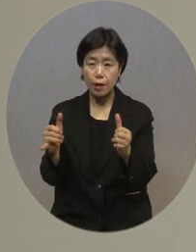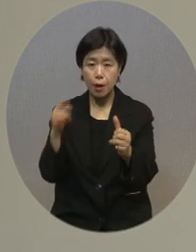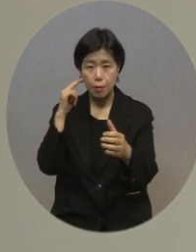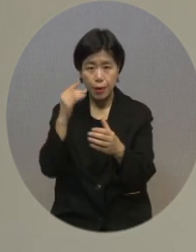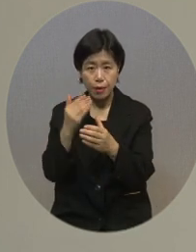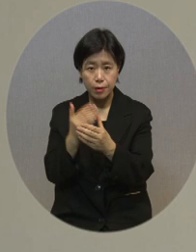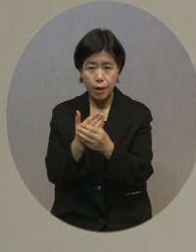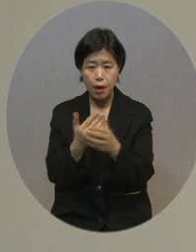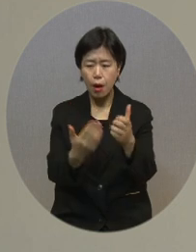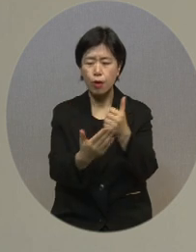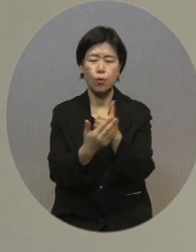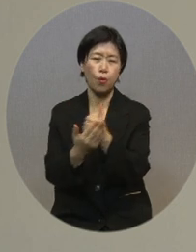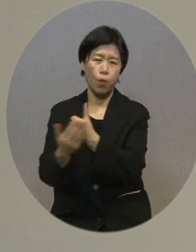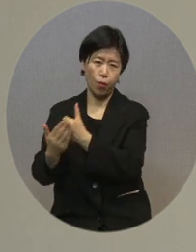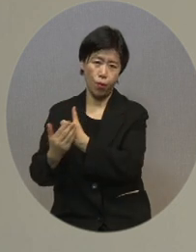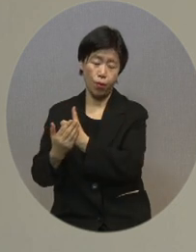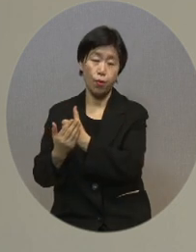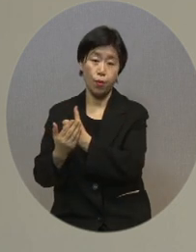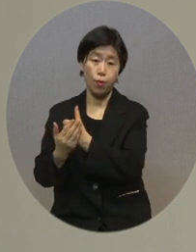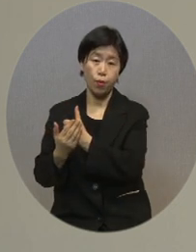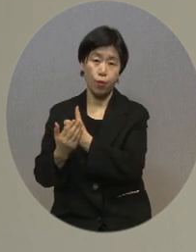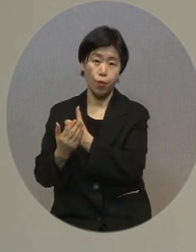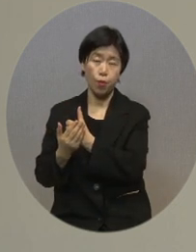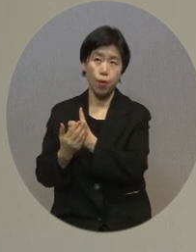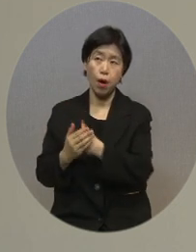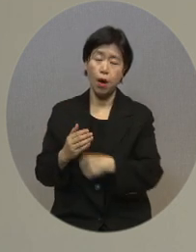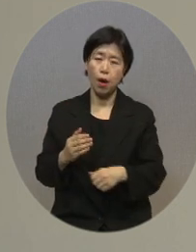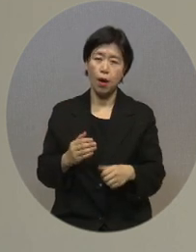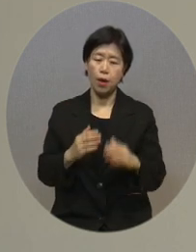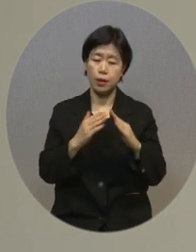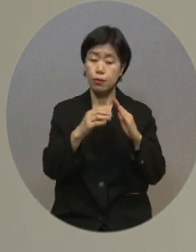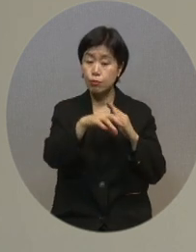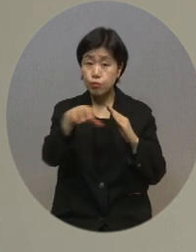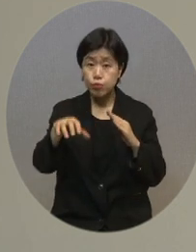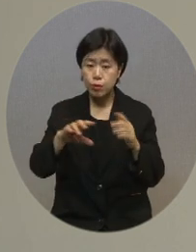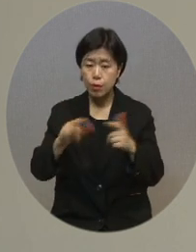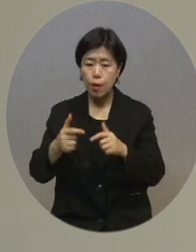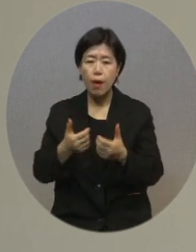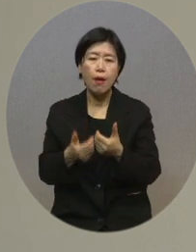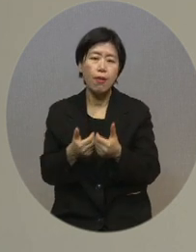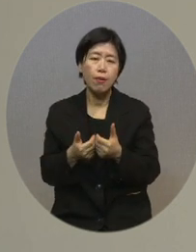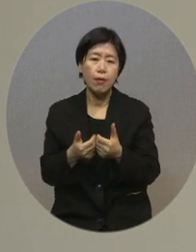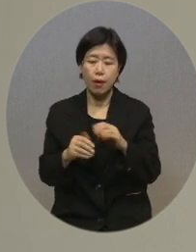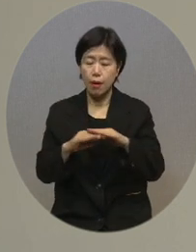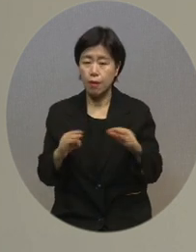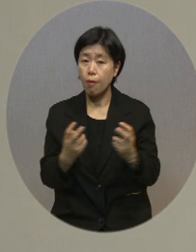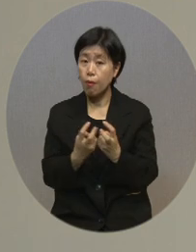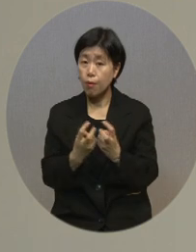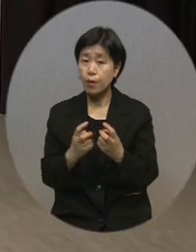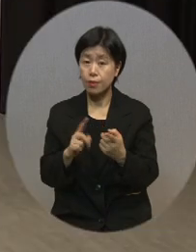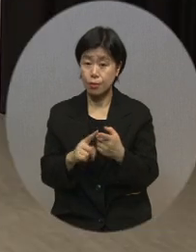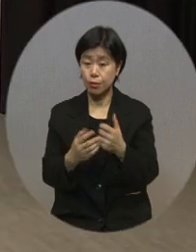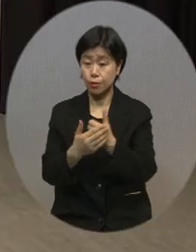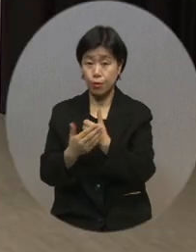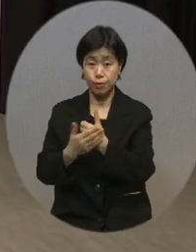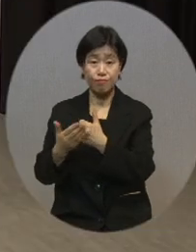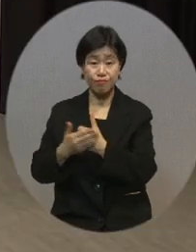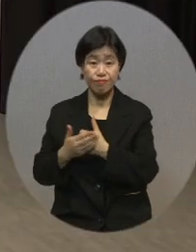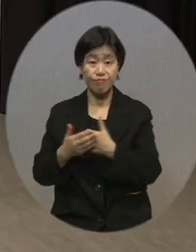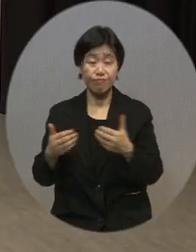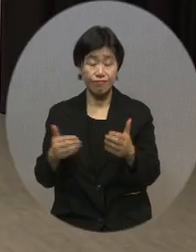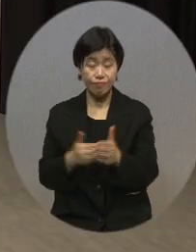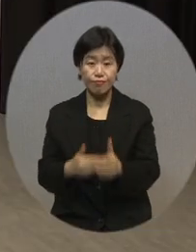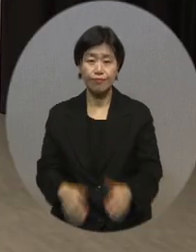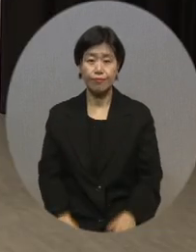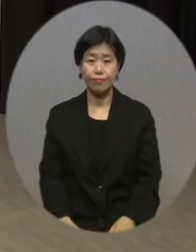연구진이나 박사님들의 도움을 받아서 그런 기법들을 활용해가지고 양측을 중재해 나가는 거죠. 예. 그래서